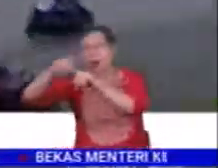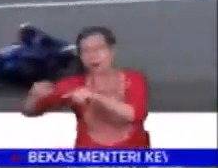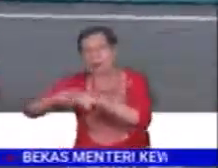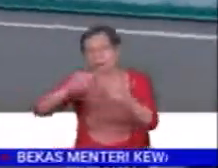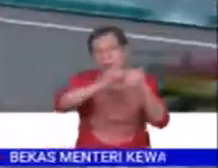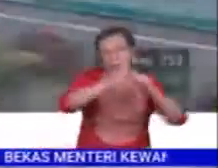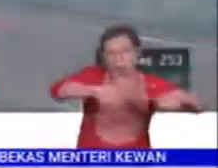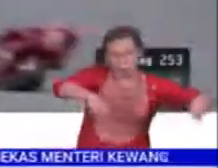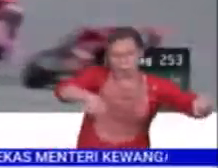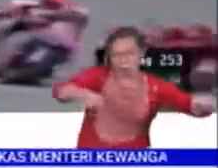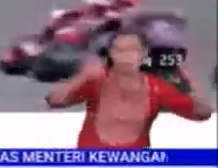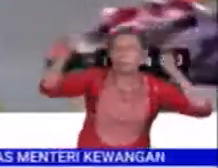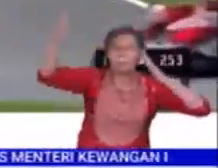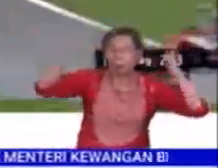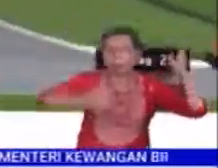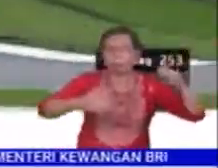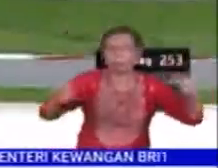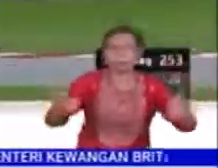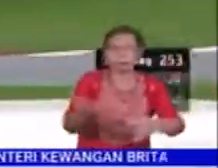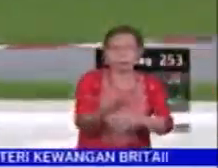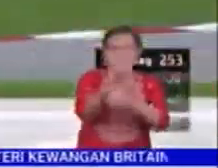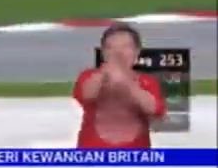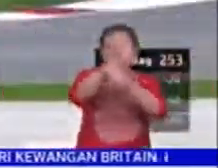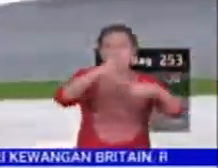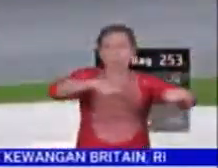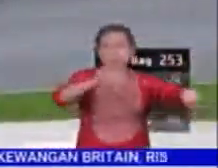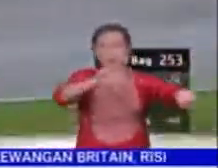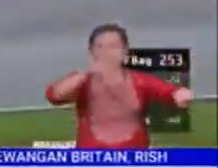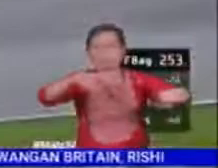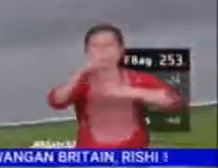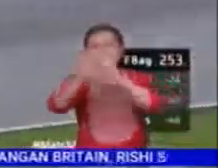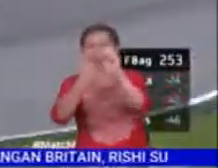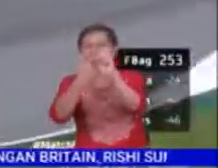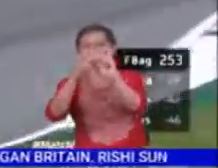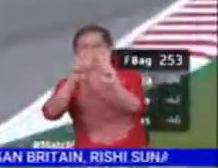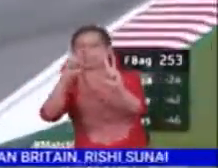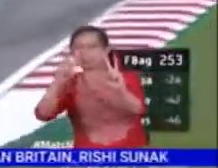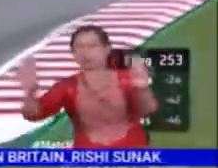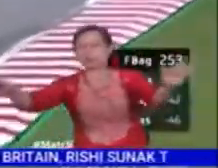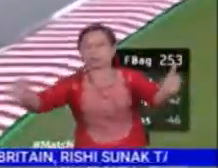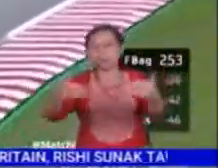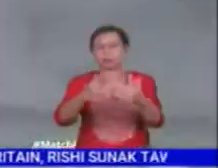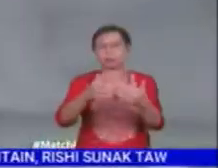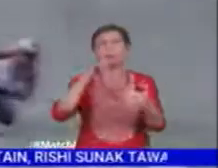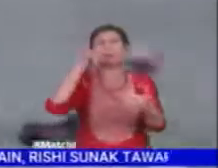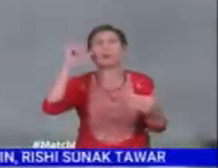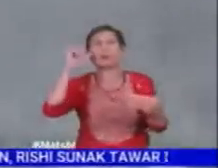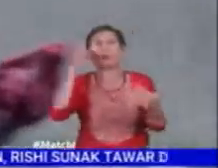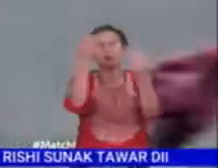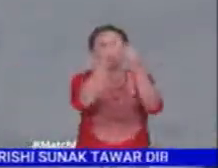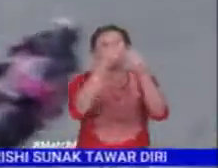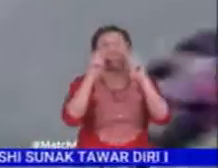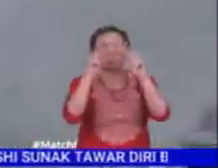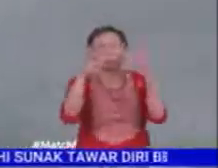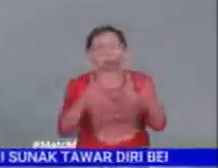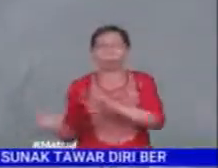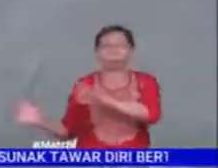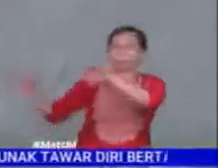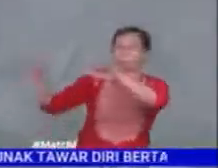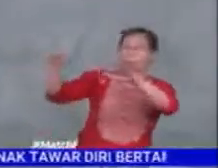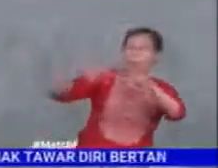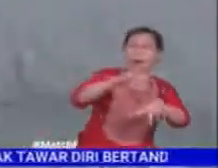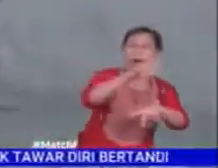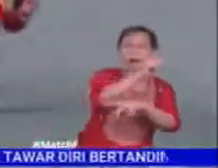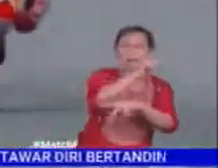Sugan permotoran di Malaysia kejuaraan MotoGP Malaysia semalam dengan jumlah penonton yang hadir